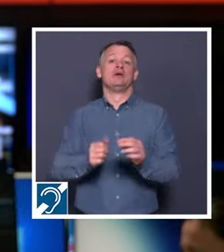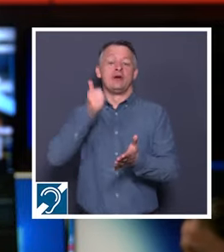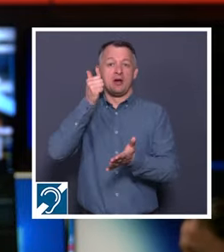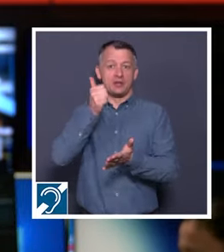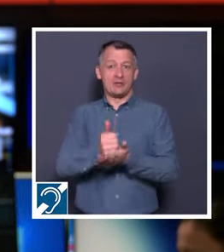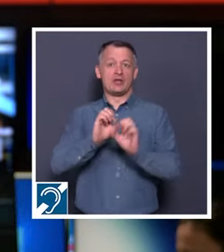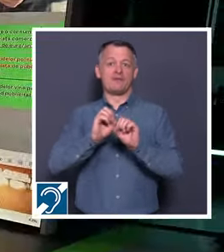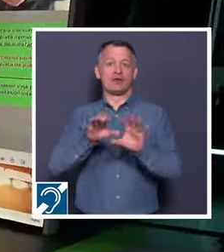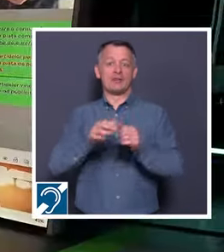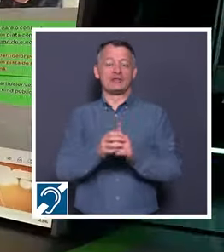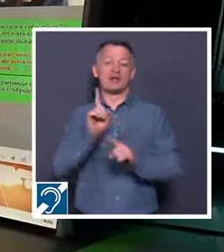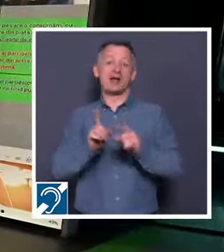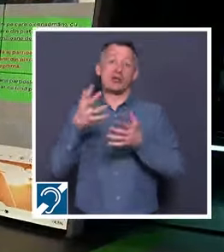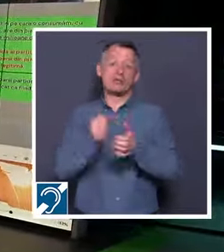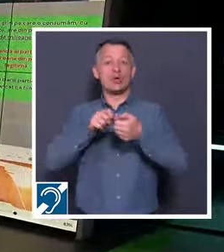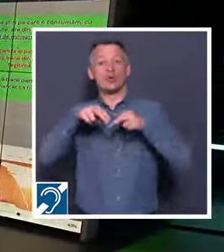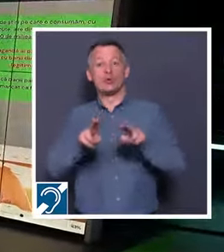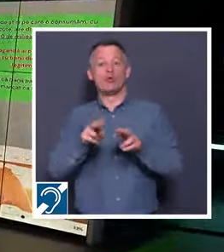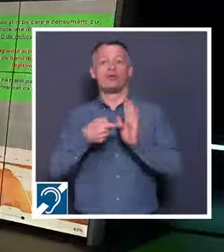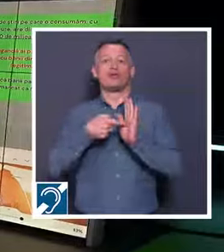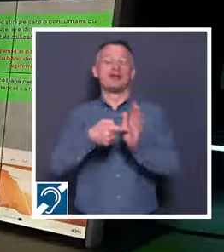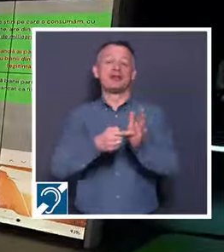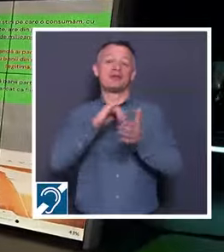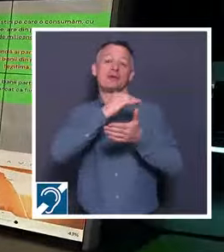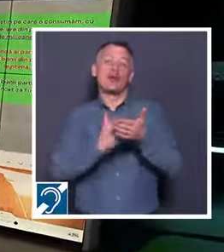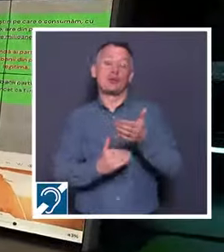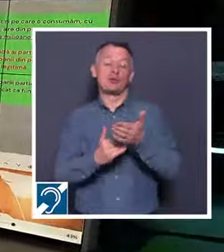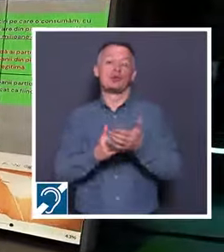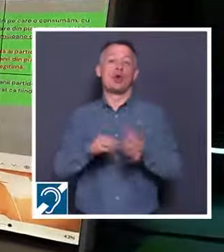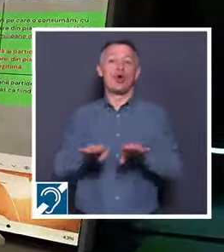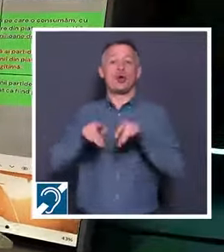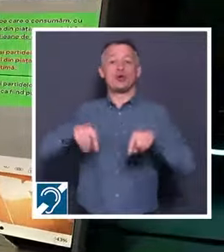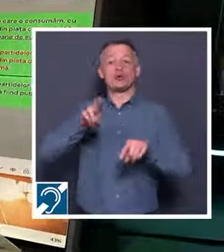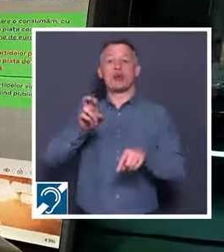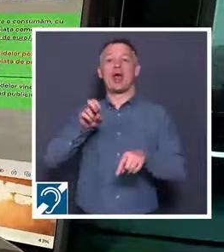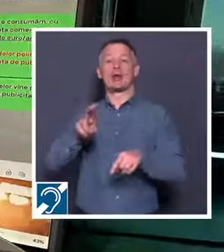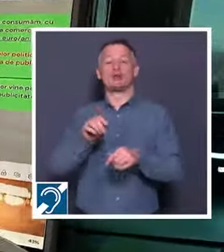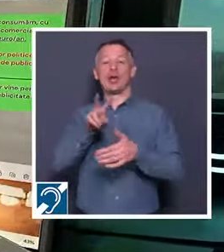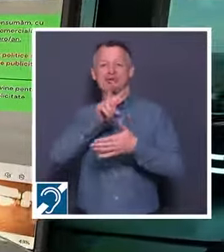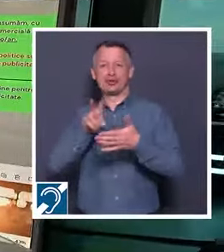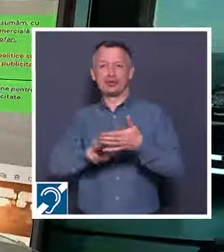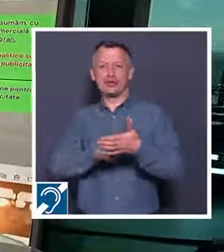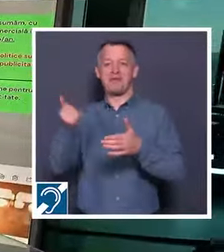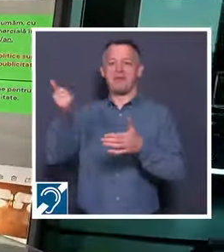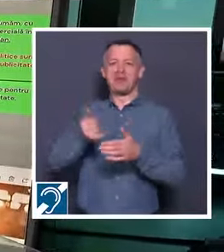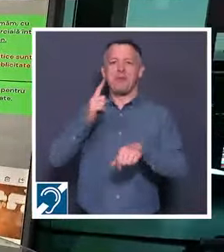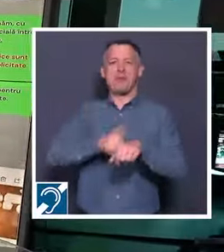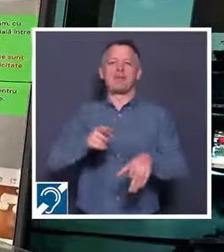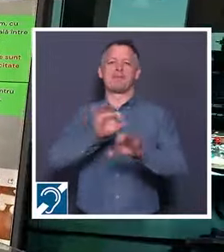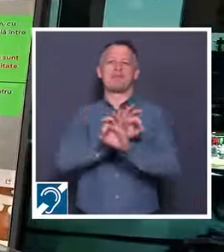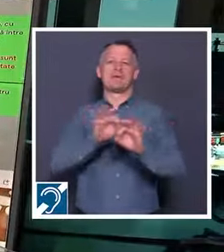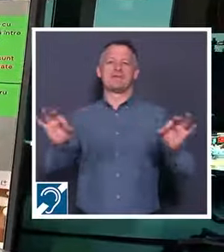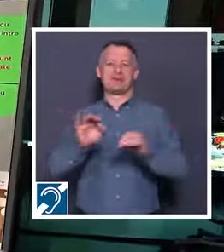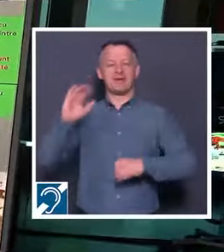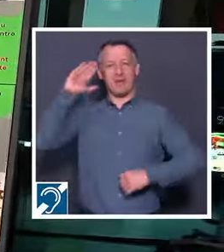nu, aflăm din acest raport. Radu l-a studiat. Bine te-am regăsit, bună dimineața. Radu. Vine într-un moment perfect acest raport. Ne amintim